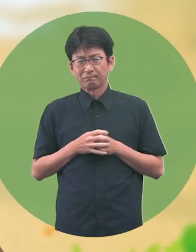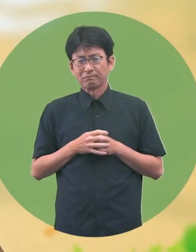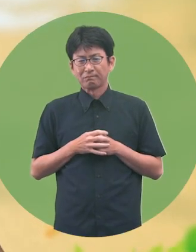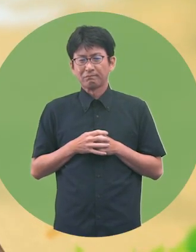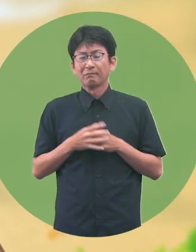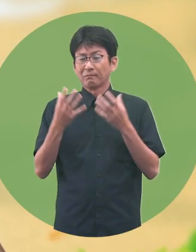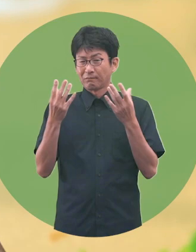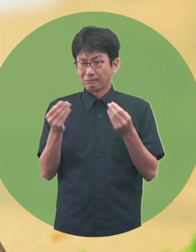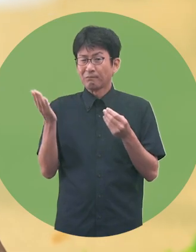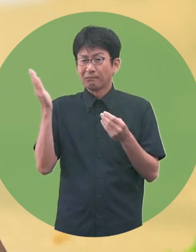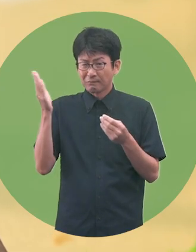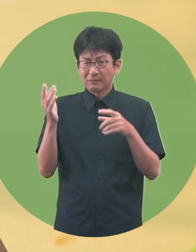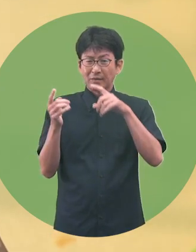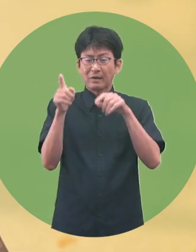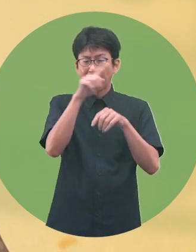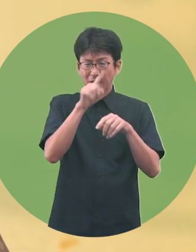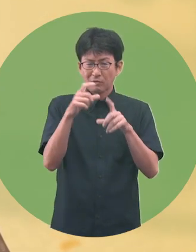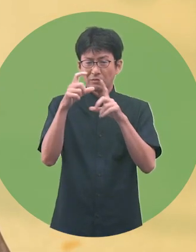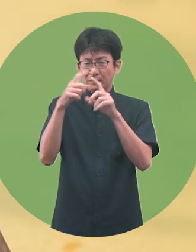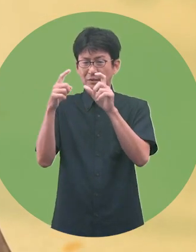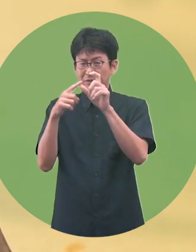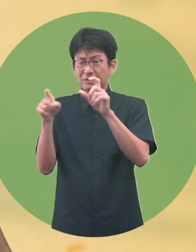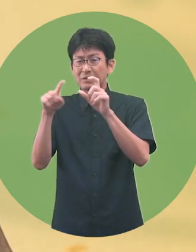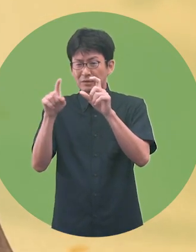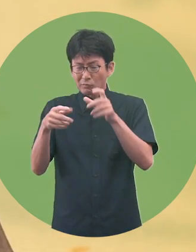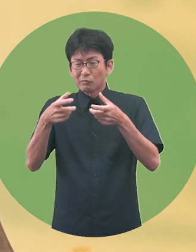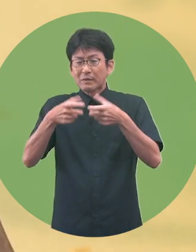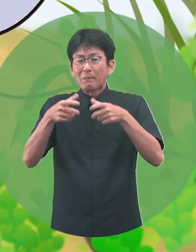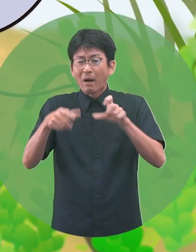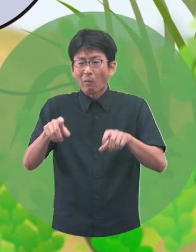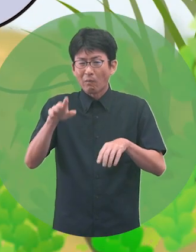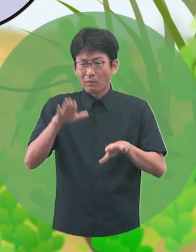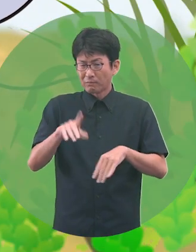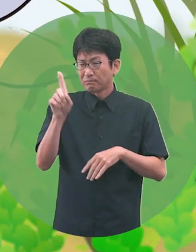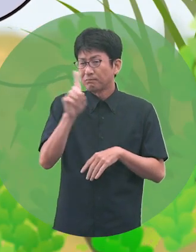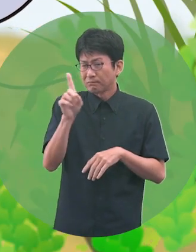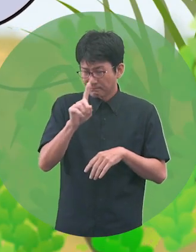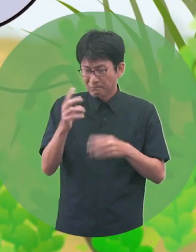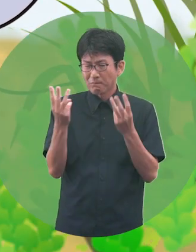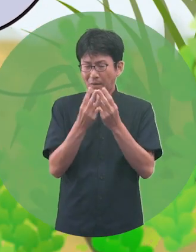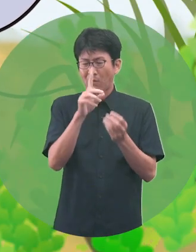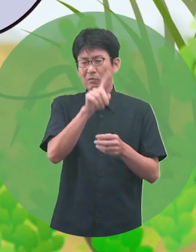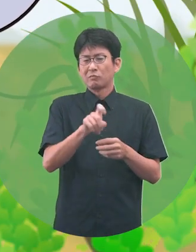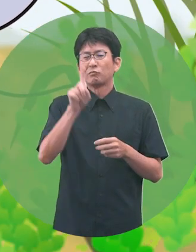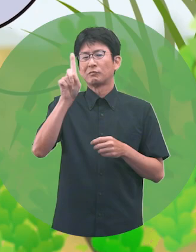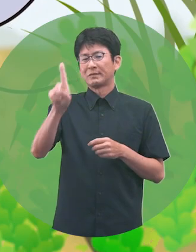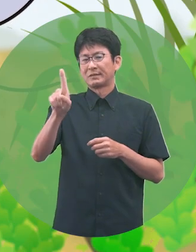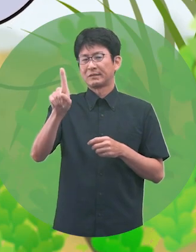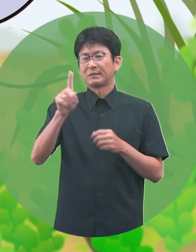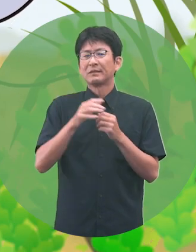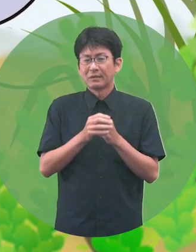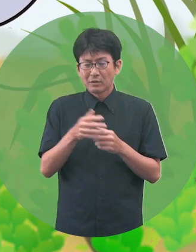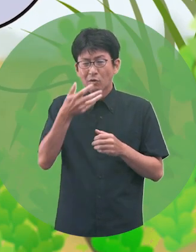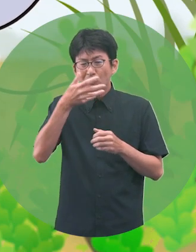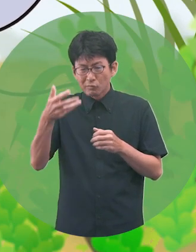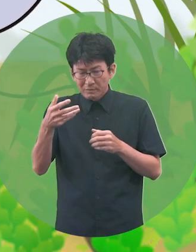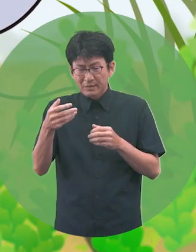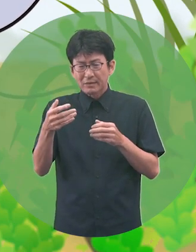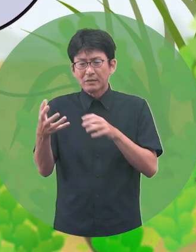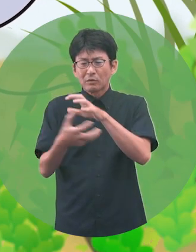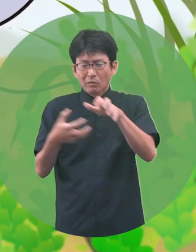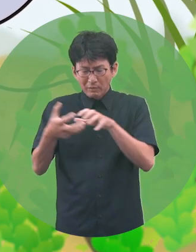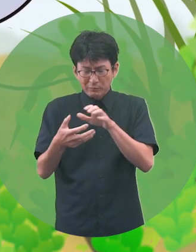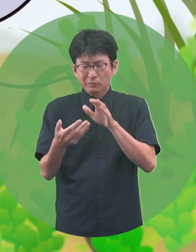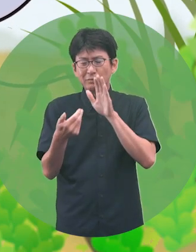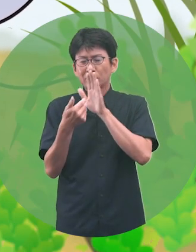あ、SDGs の卵、今日は 11番、水難事故を防いで誰もが